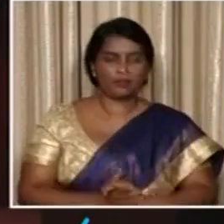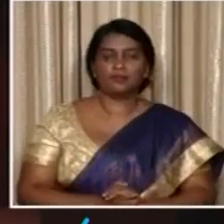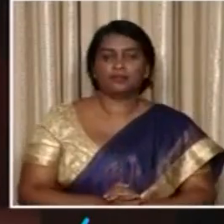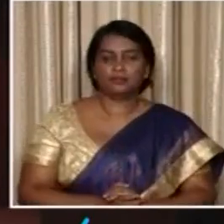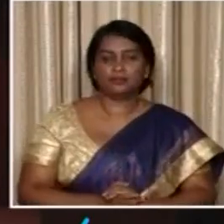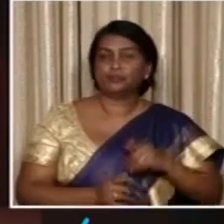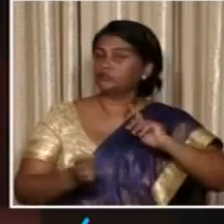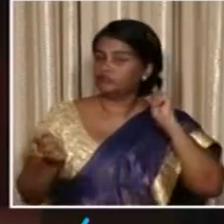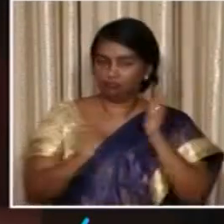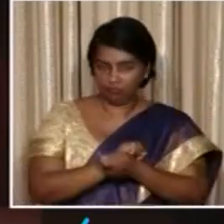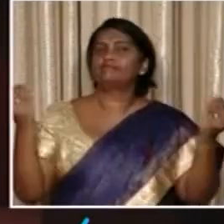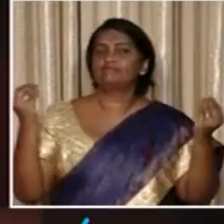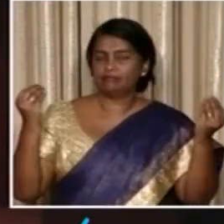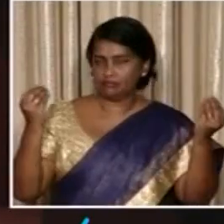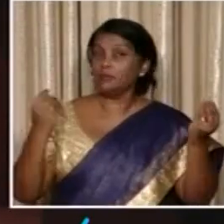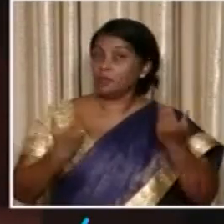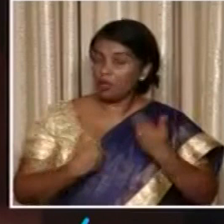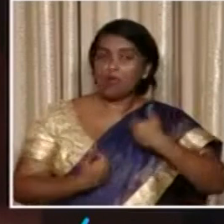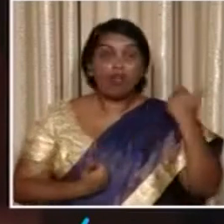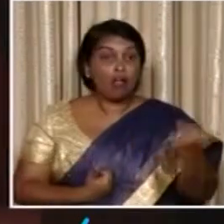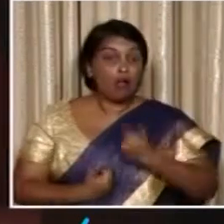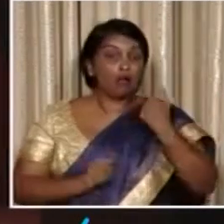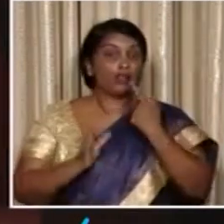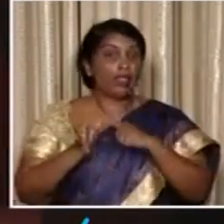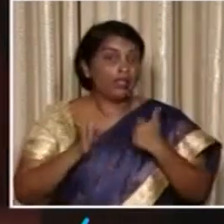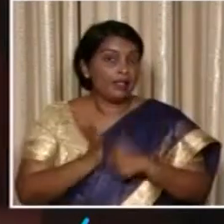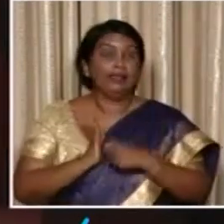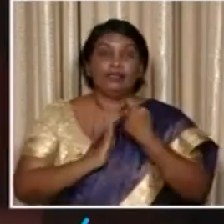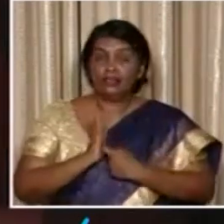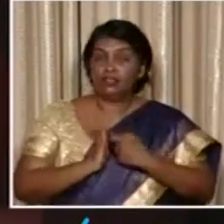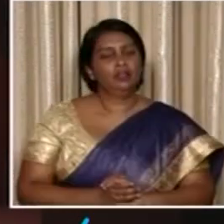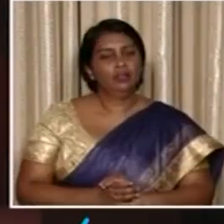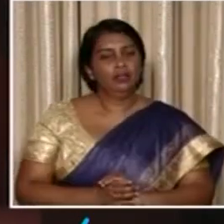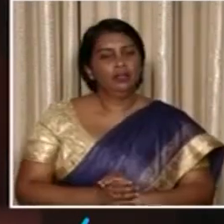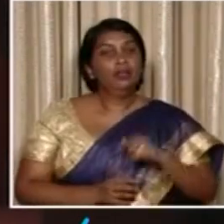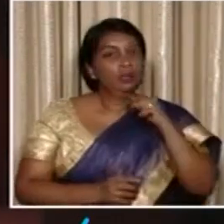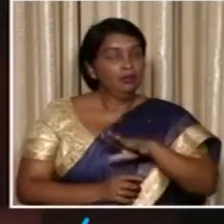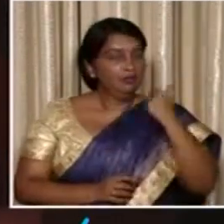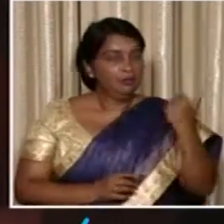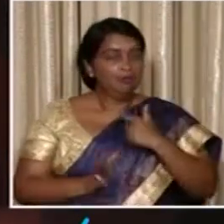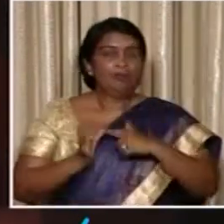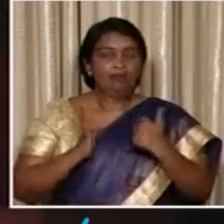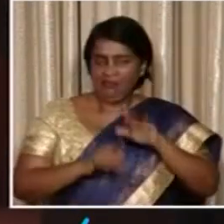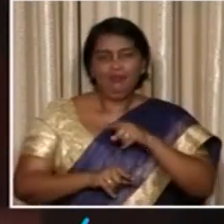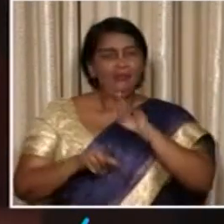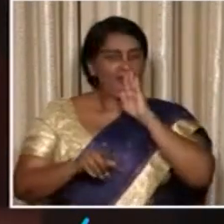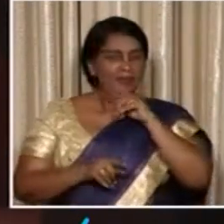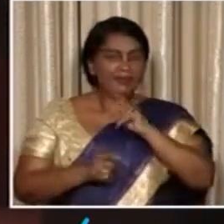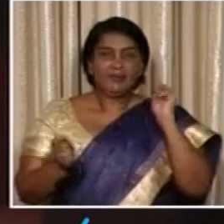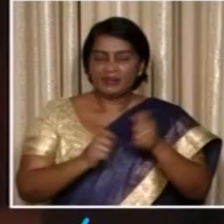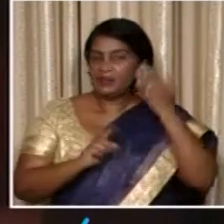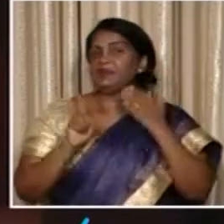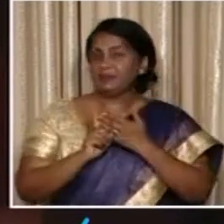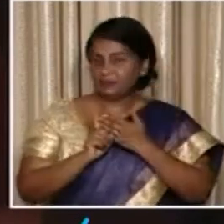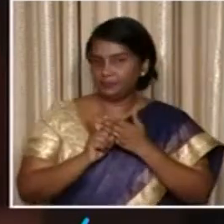තියෙන්නේ. මේක වහා වෙනස් කරන්නට ඕන. අපි අලුත් අනපනක් මේ සභාව තුල ගේන්නට ඕන. ඒ අලුත් අනපනක් තුල ක්‍රිකට්